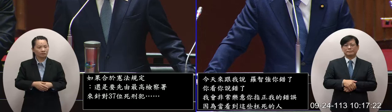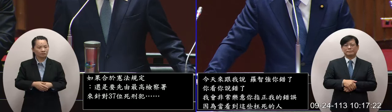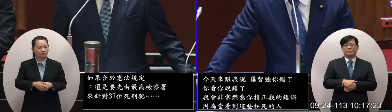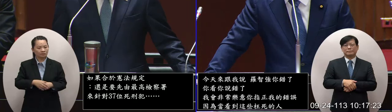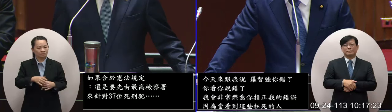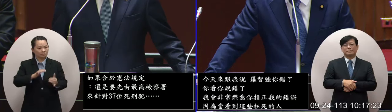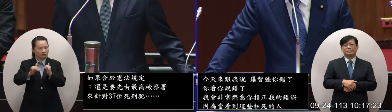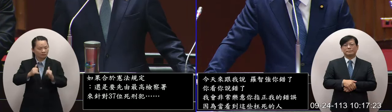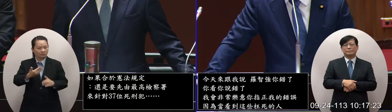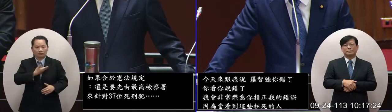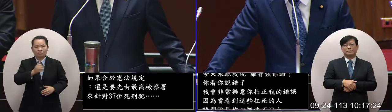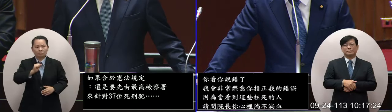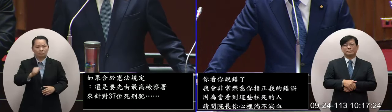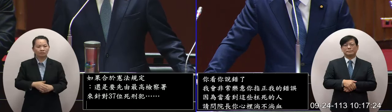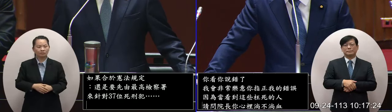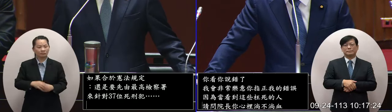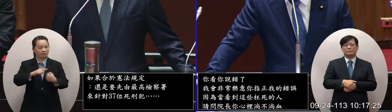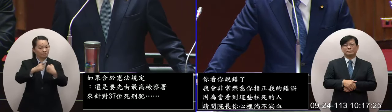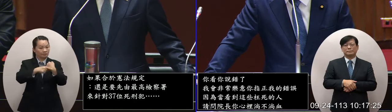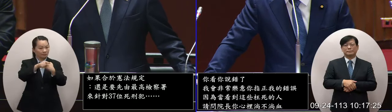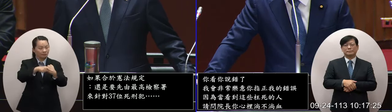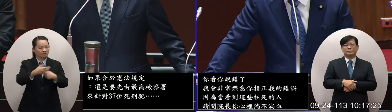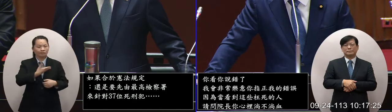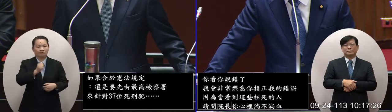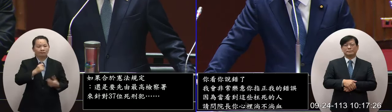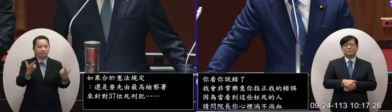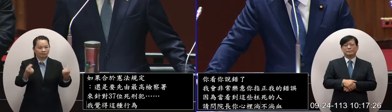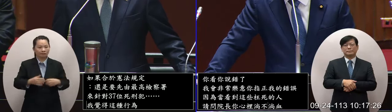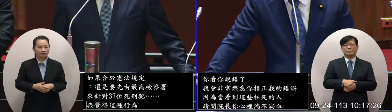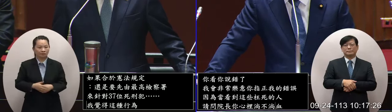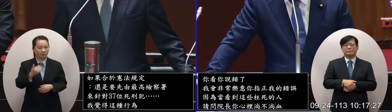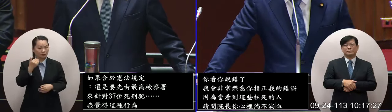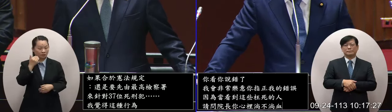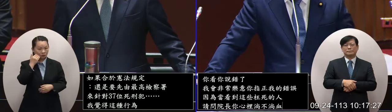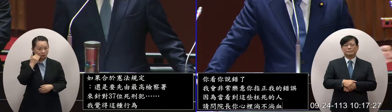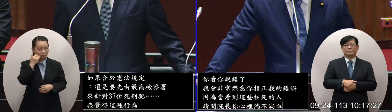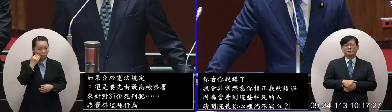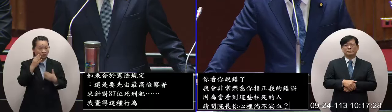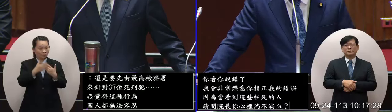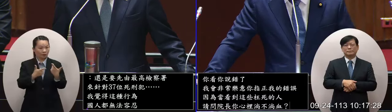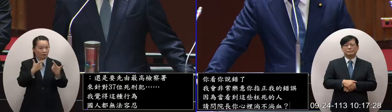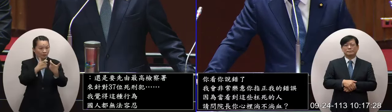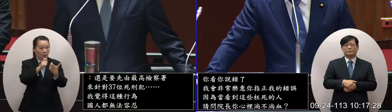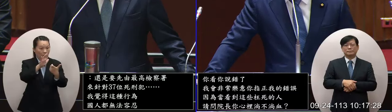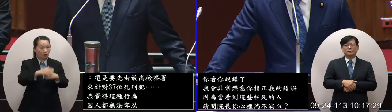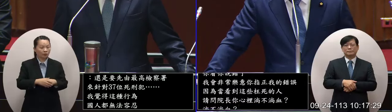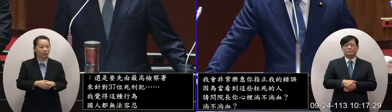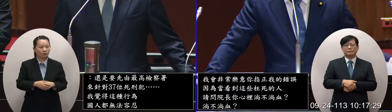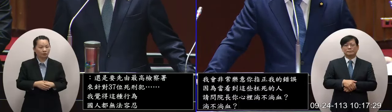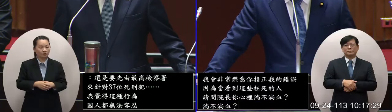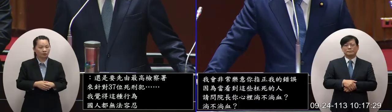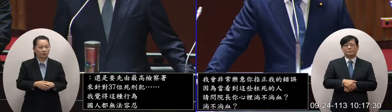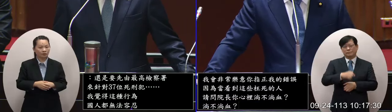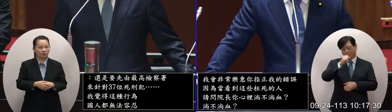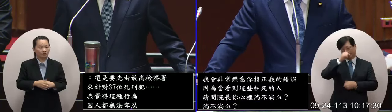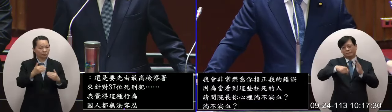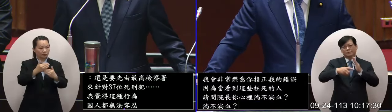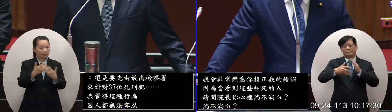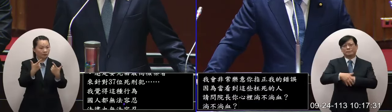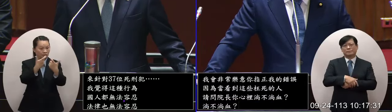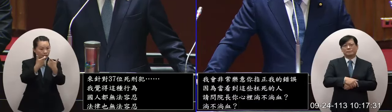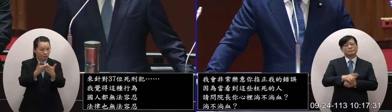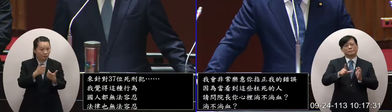法容忍，法律也无法容忍。但如果他合于宪法规定的正当法律程序， 好了，院长， 经过这个